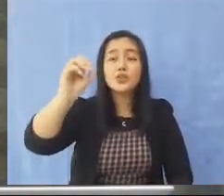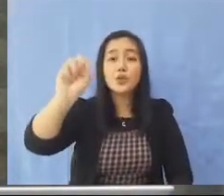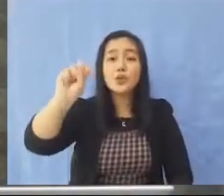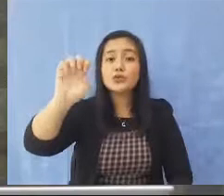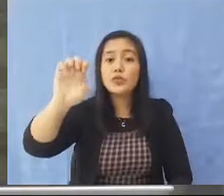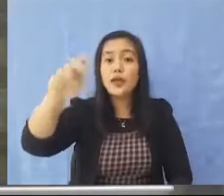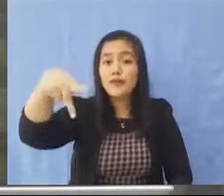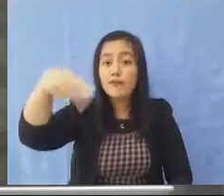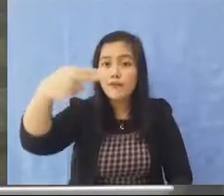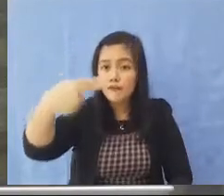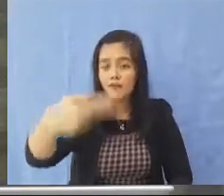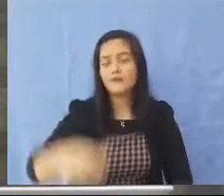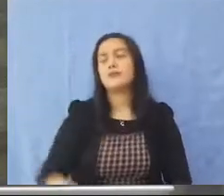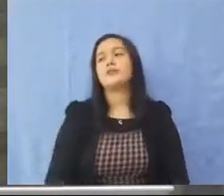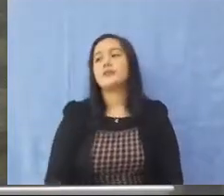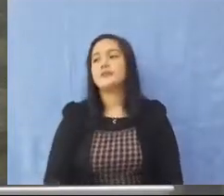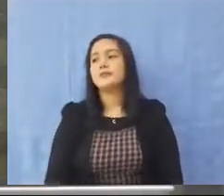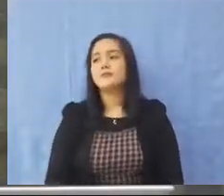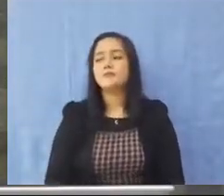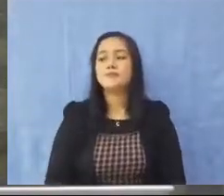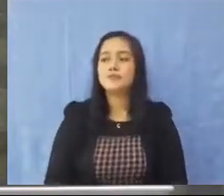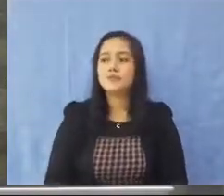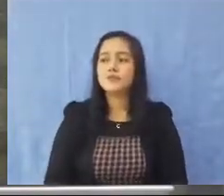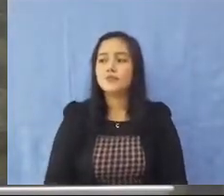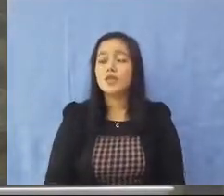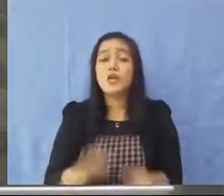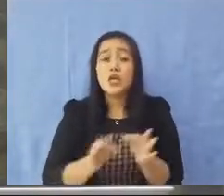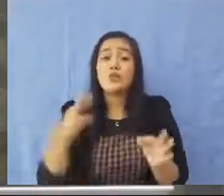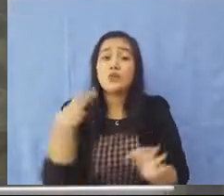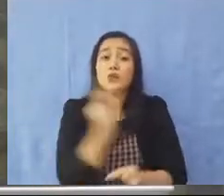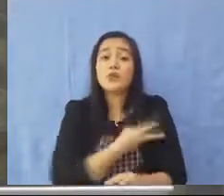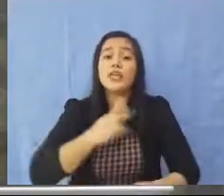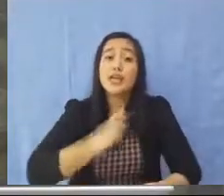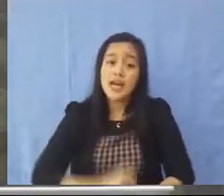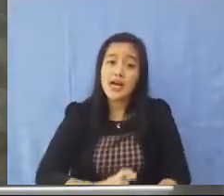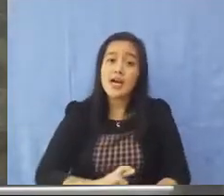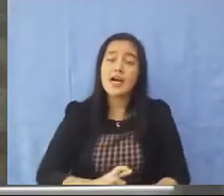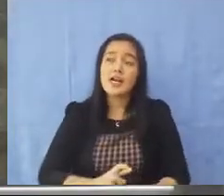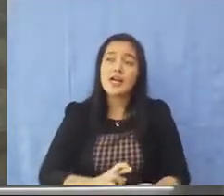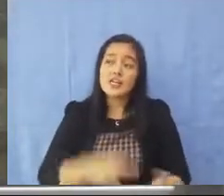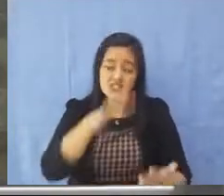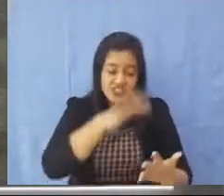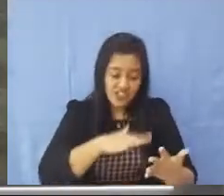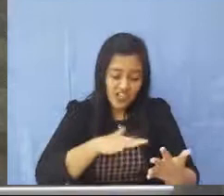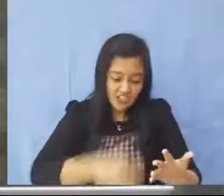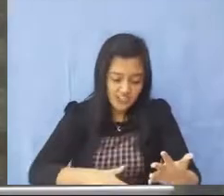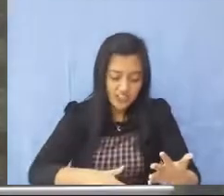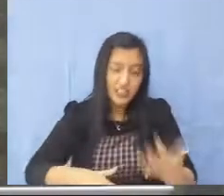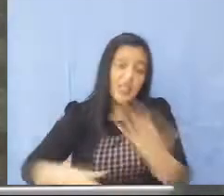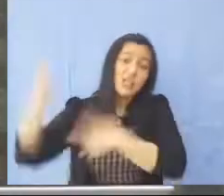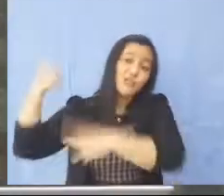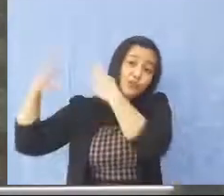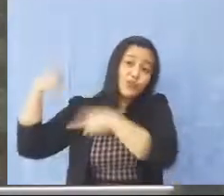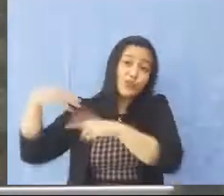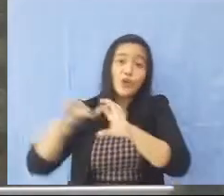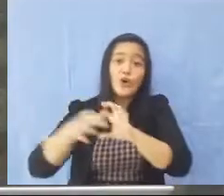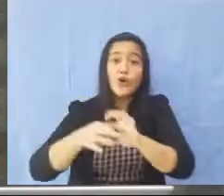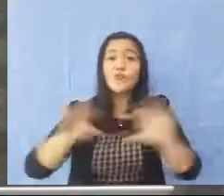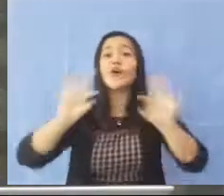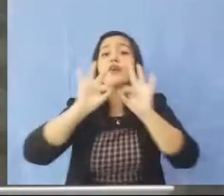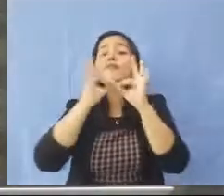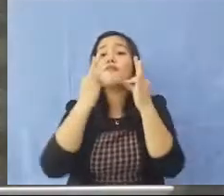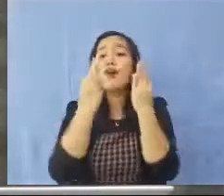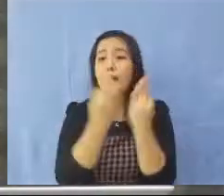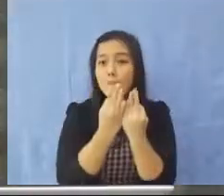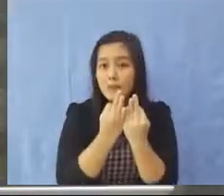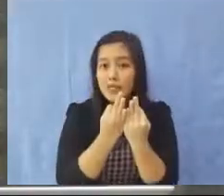nagsisimula, if you're going to look for the history of the chosen family, yan po ay nagsisimula sa chapter 12. Kasi ang